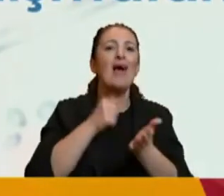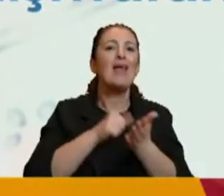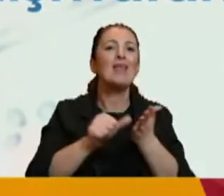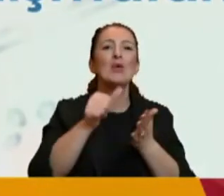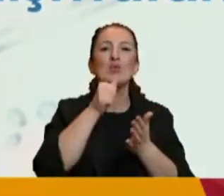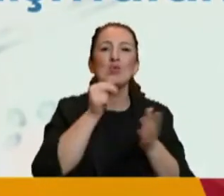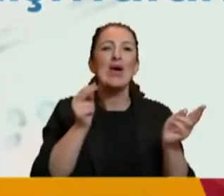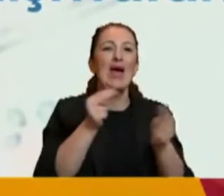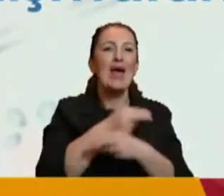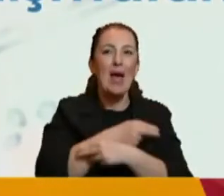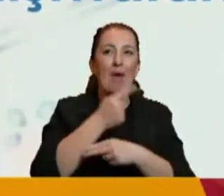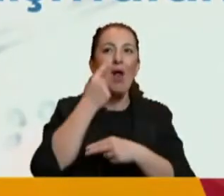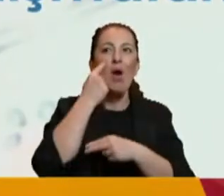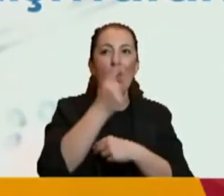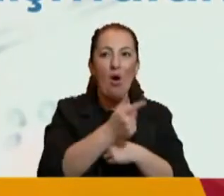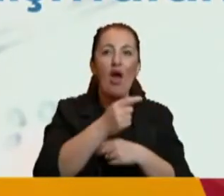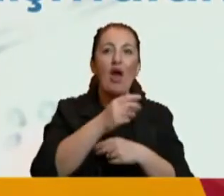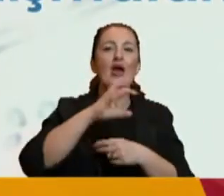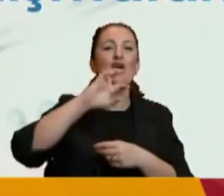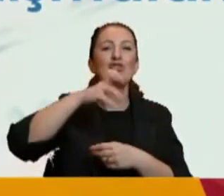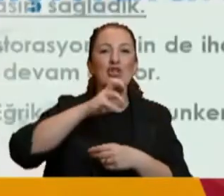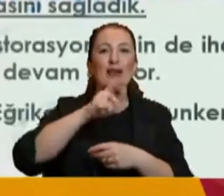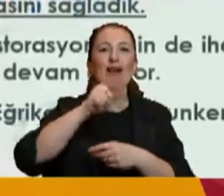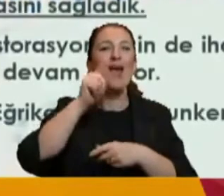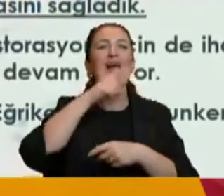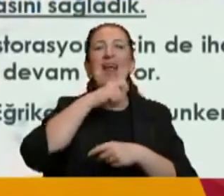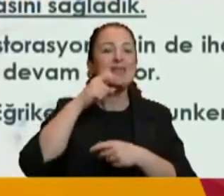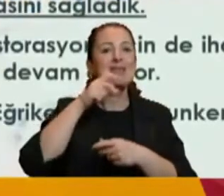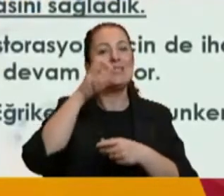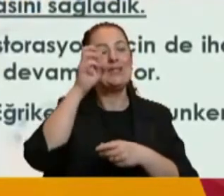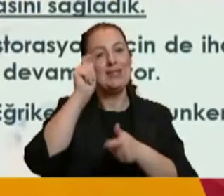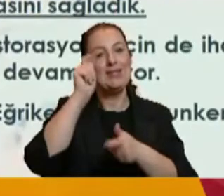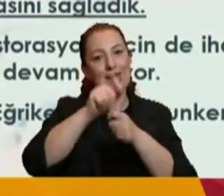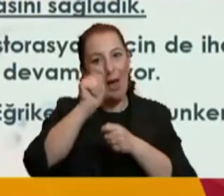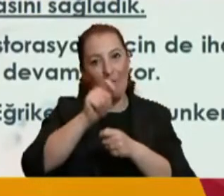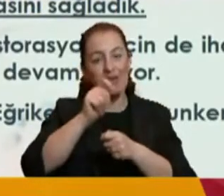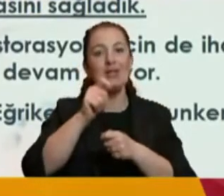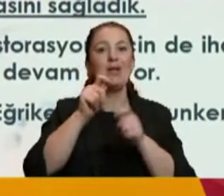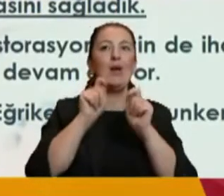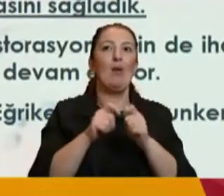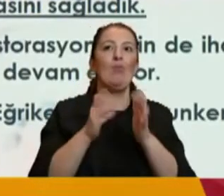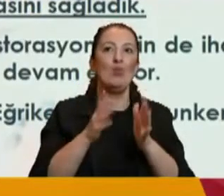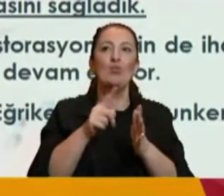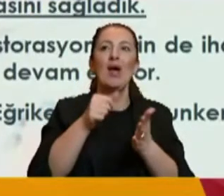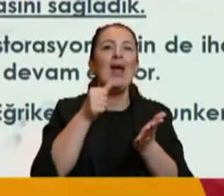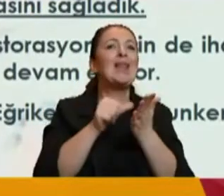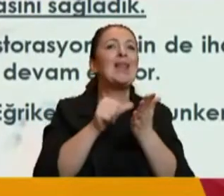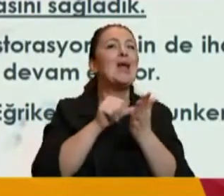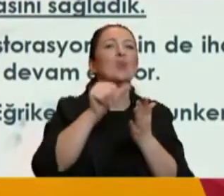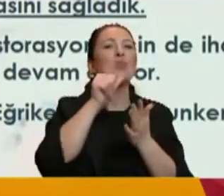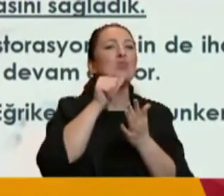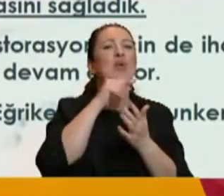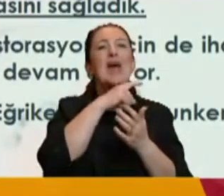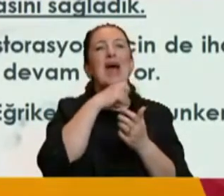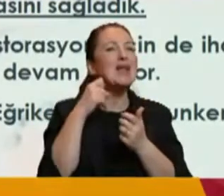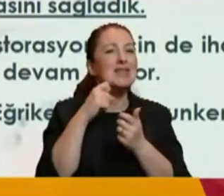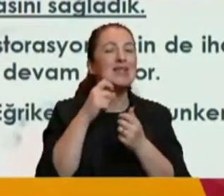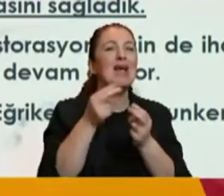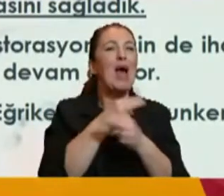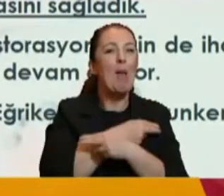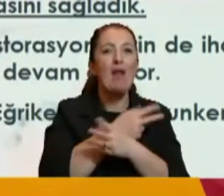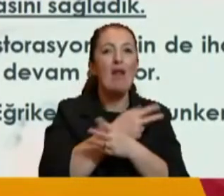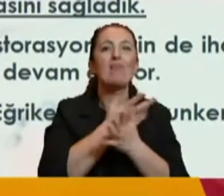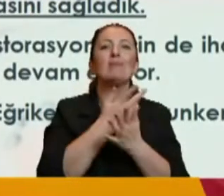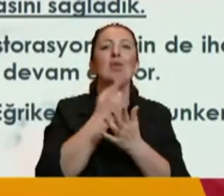çeşmelerdeki restorasyonlarda yapıyoruz ve ve bu tarihi çeşmeler ve su kemerlerde hem